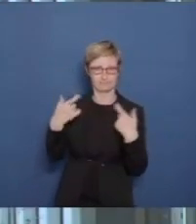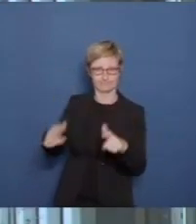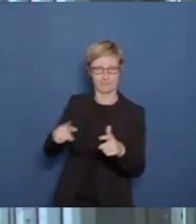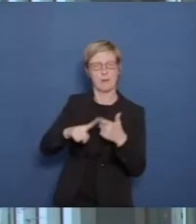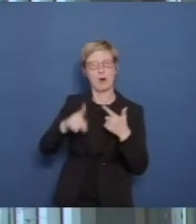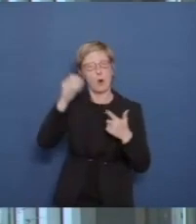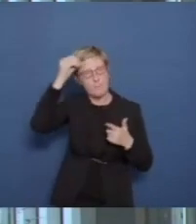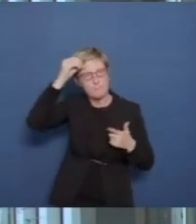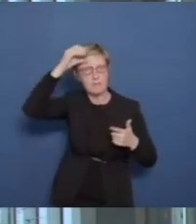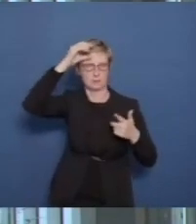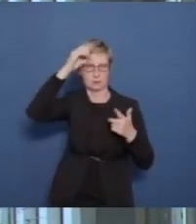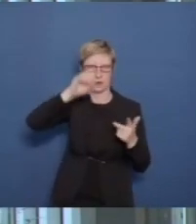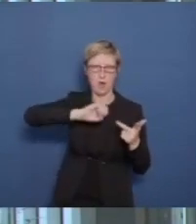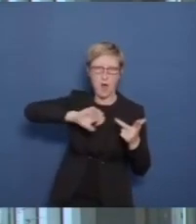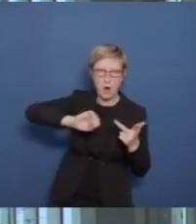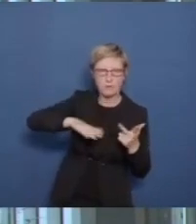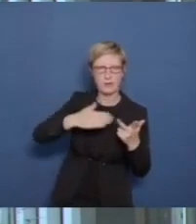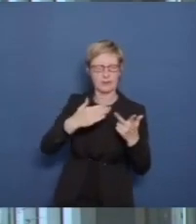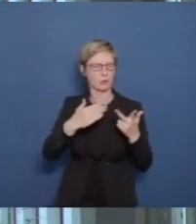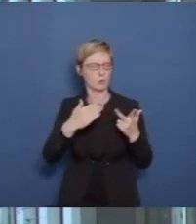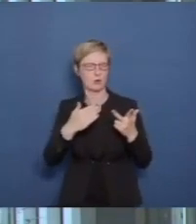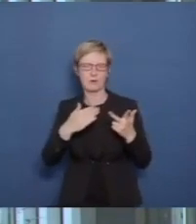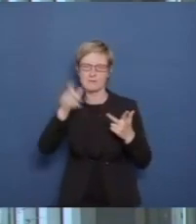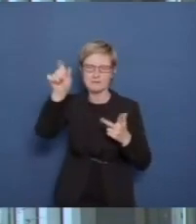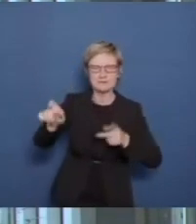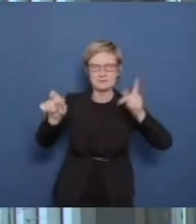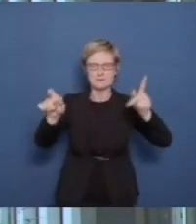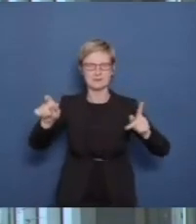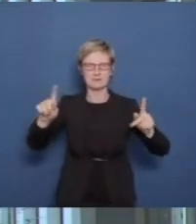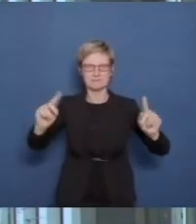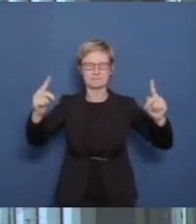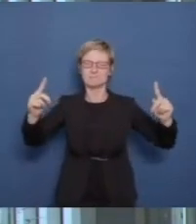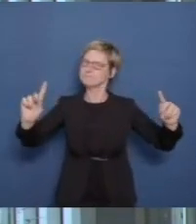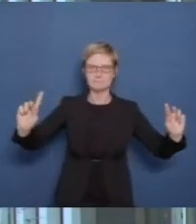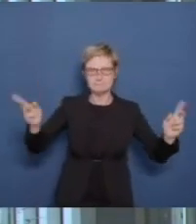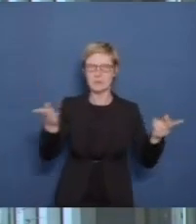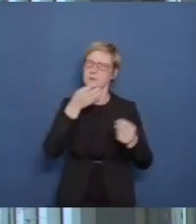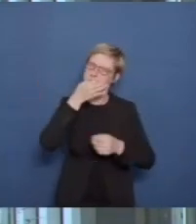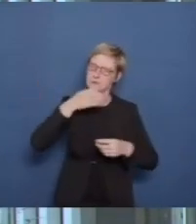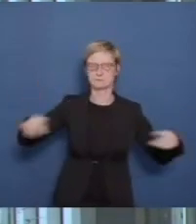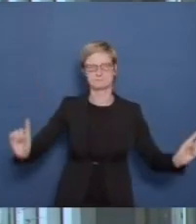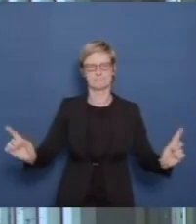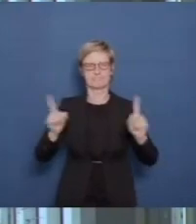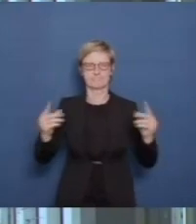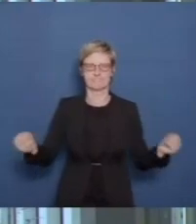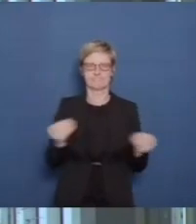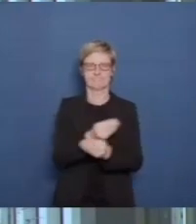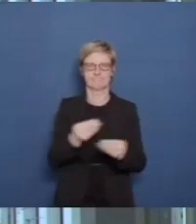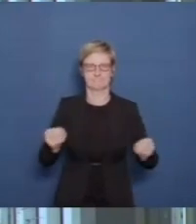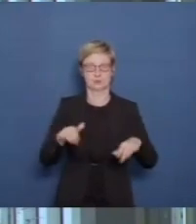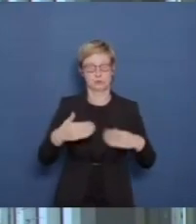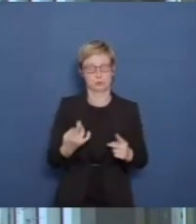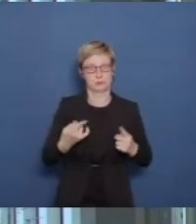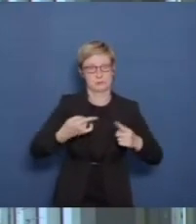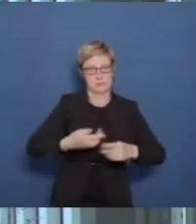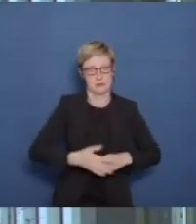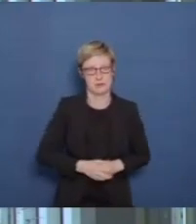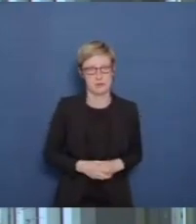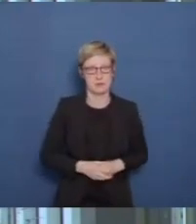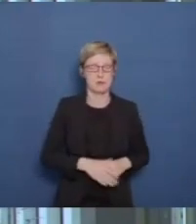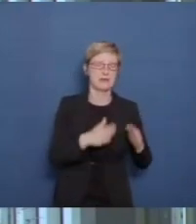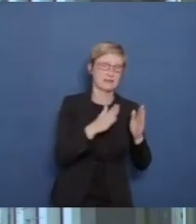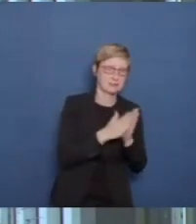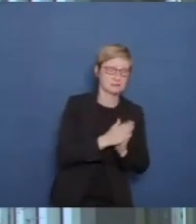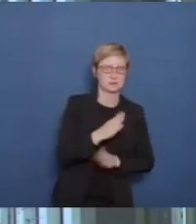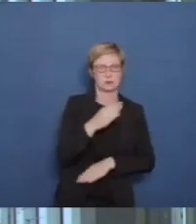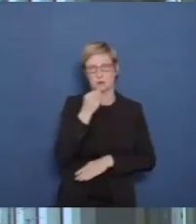mit Aufklärung, mit Kontakten zwischen Menschen und am wichtigsten, indem die ganz große Mehrheit von Menschen in Deutschland, seien sie Christen, Juden,